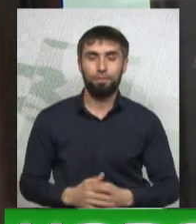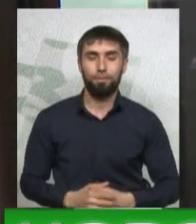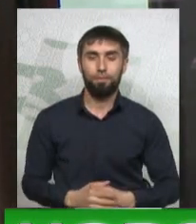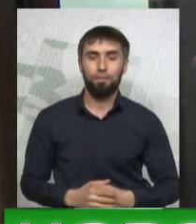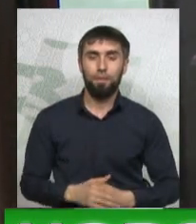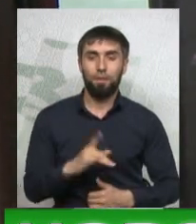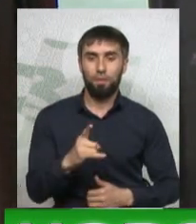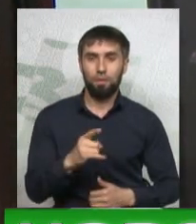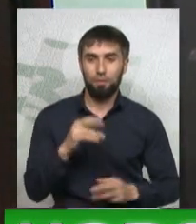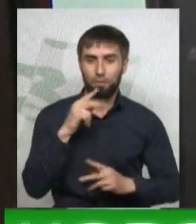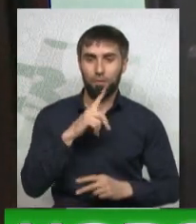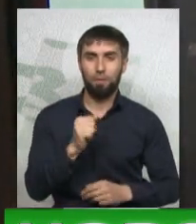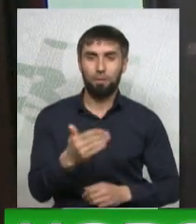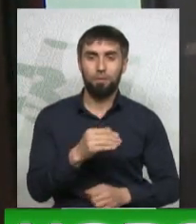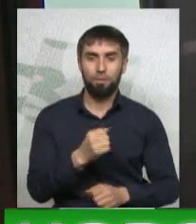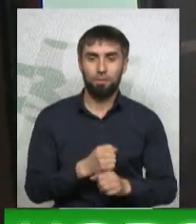Вы раскаиваетесь содеянным?